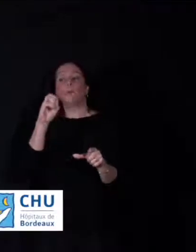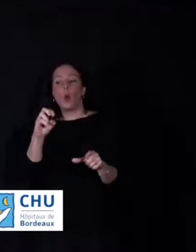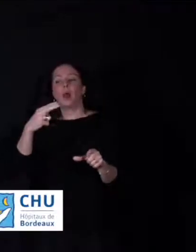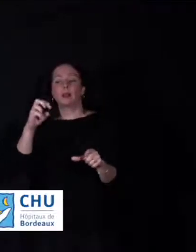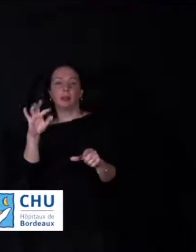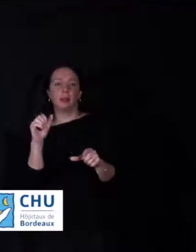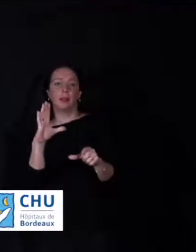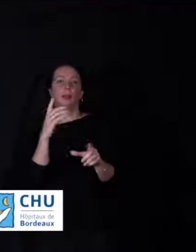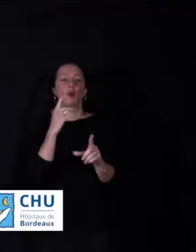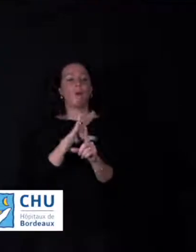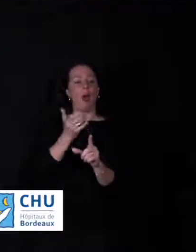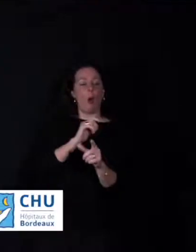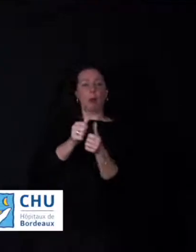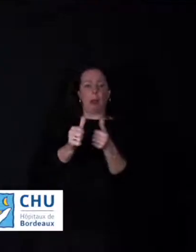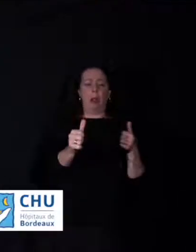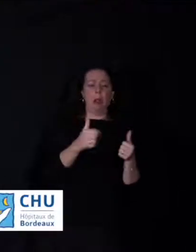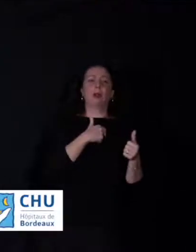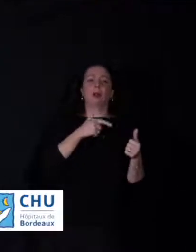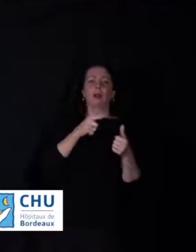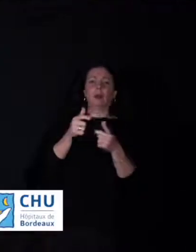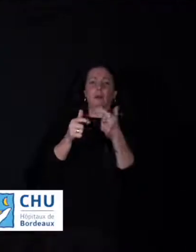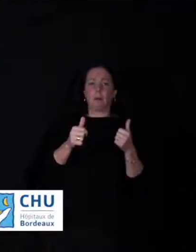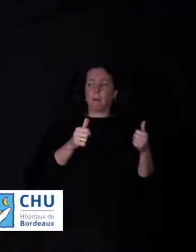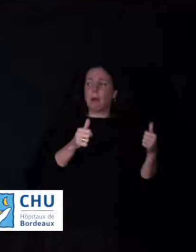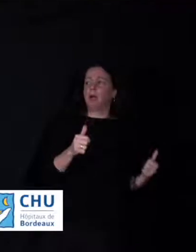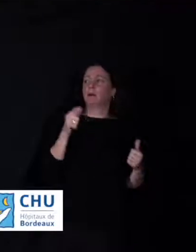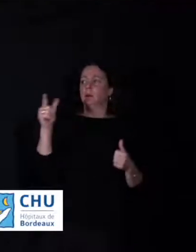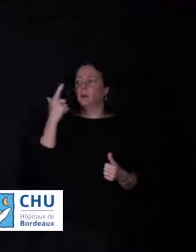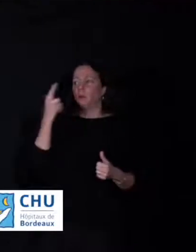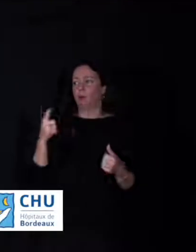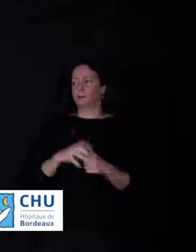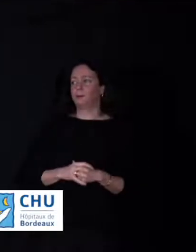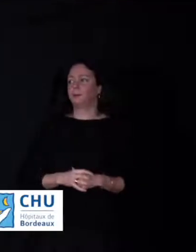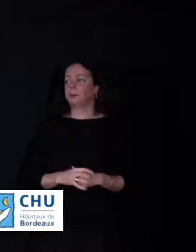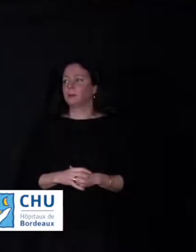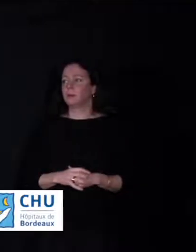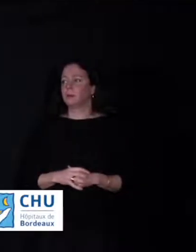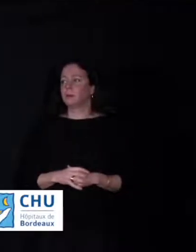aux autres qui le suivent de près, AstraZeneca, Moderna et Johnson & Johnson.